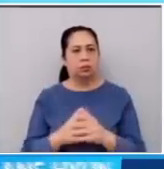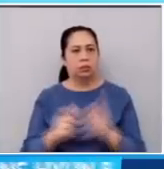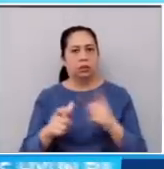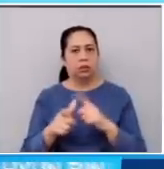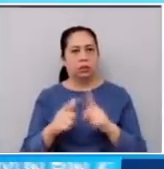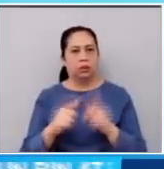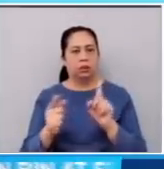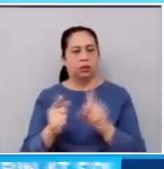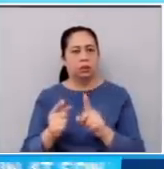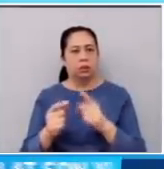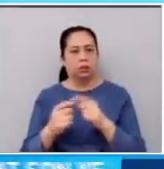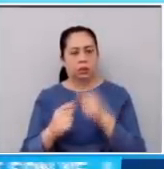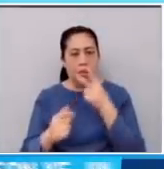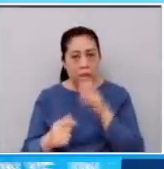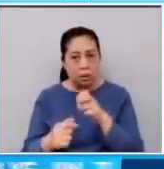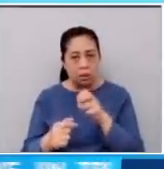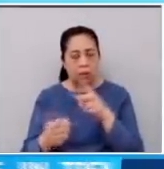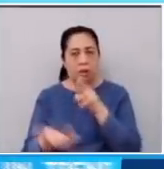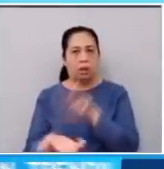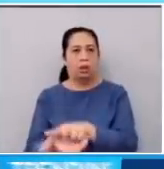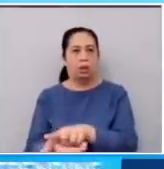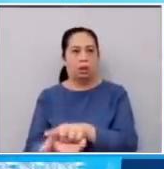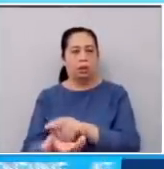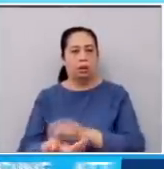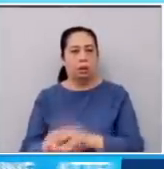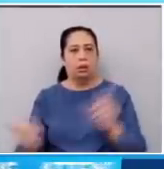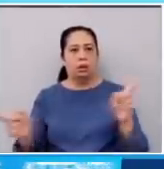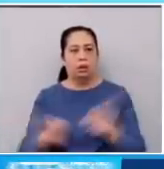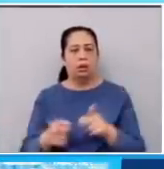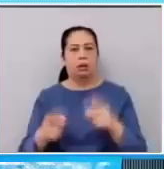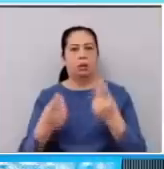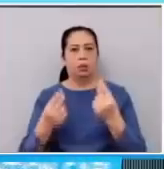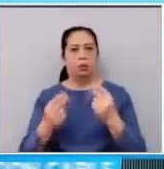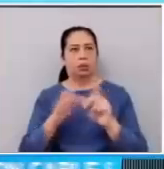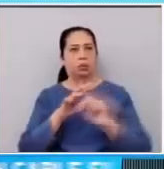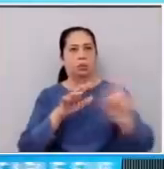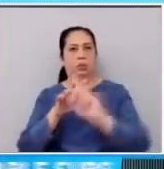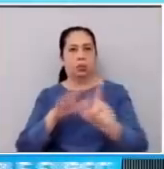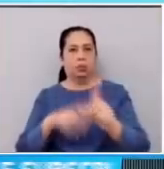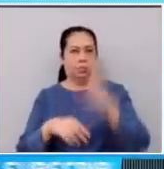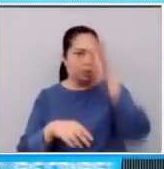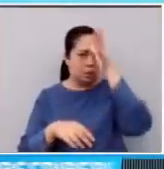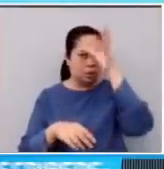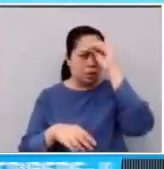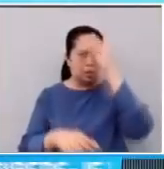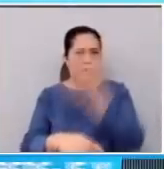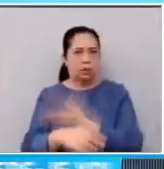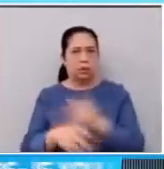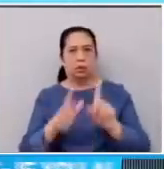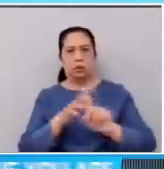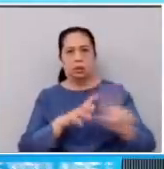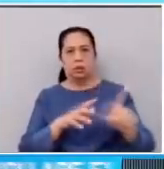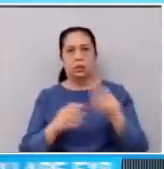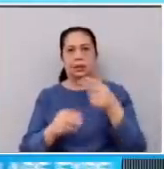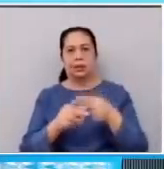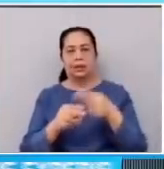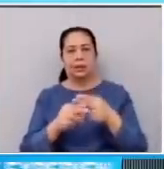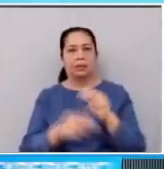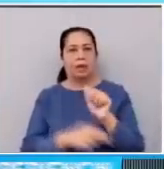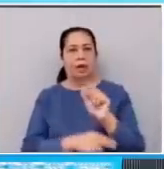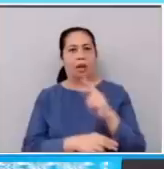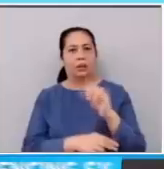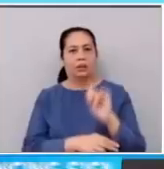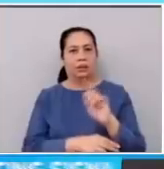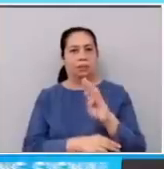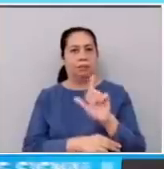biktima, nakita niyang bulagta. Bigla na silang nawalang mag-aama. Tumakas ang suspect na kinilalang si RG Balatbat. Ayon